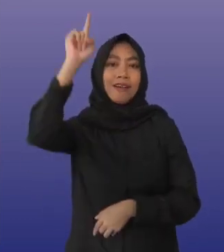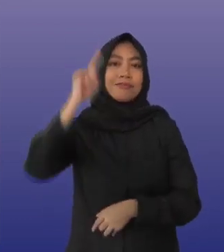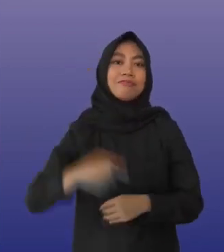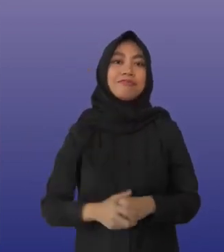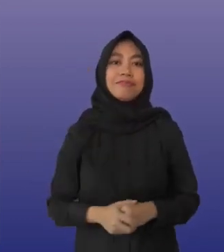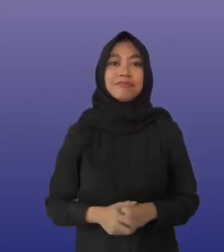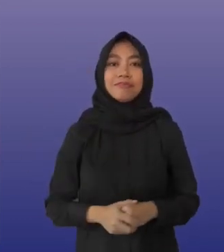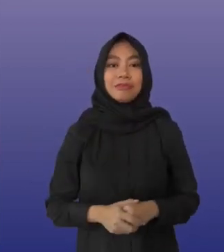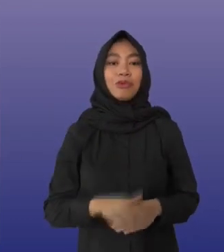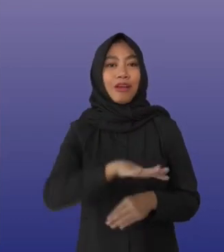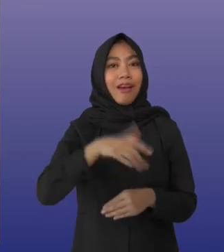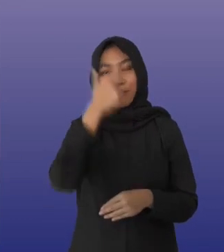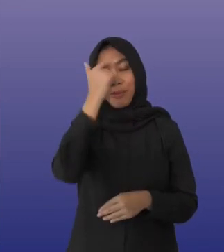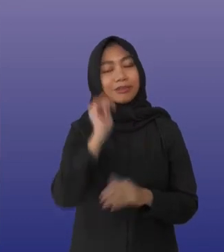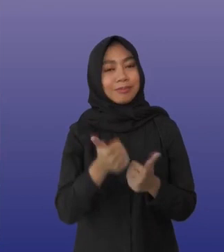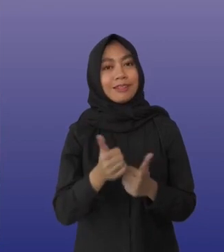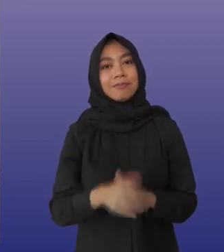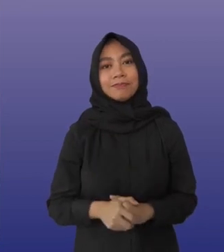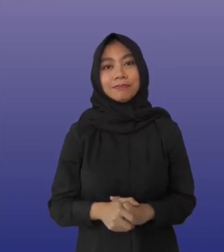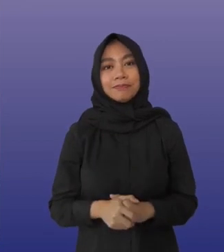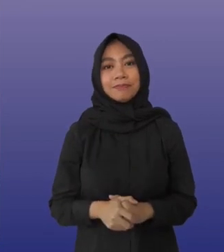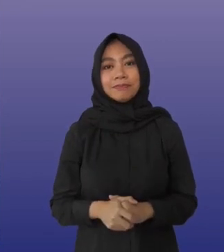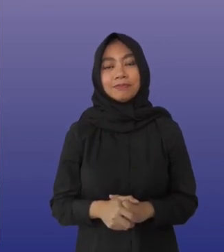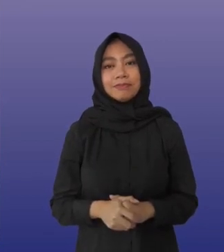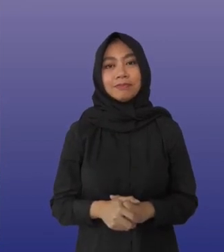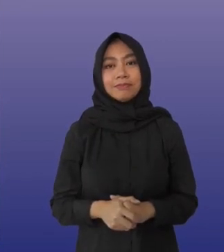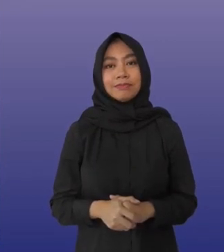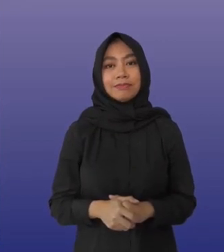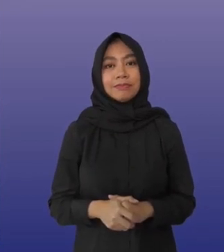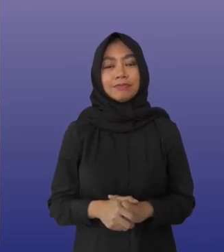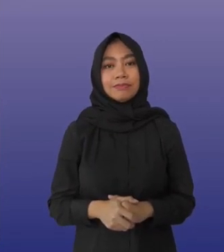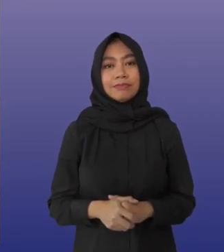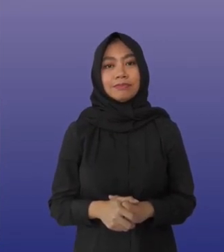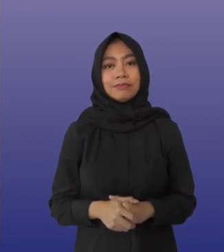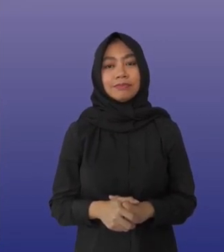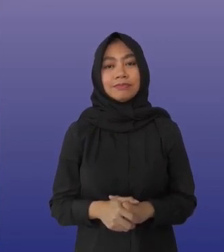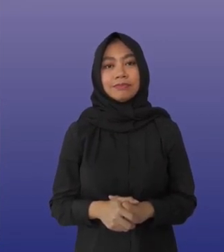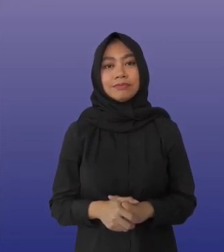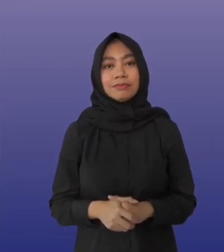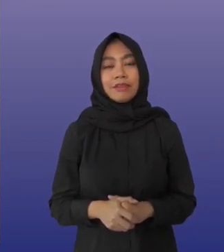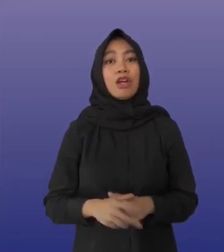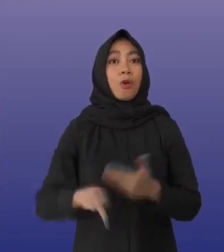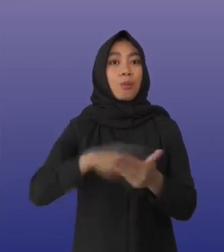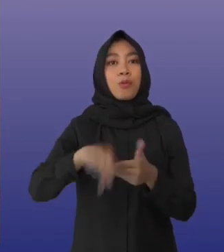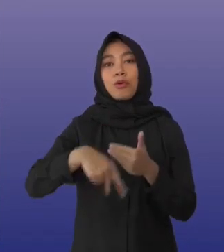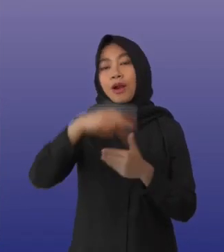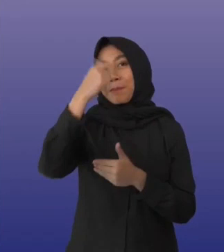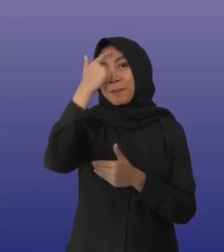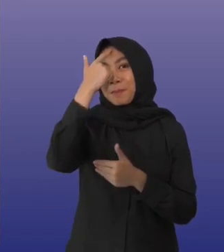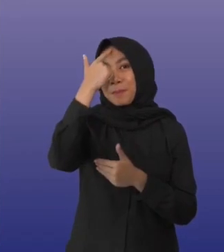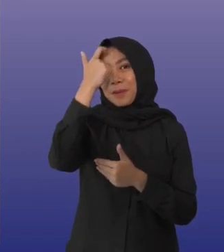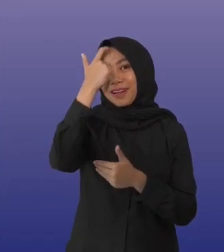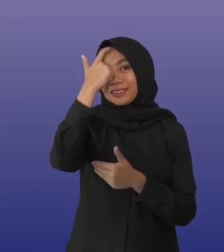anak-anak kami dapat belajar dengan baik. Terima kasih dan menyampaikan selamat atas program belajar